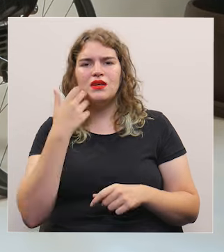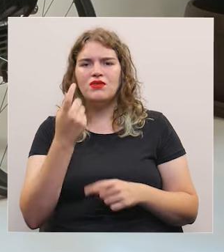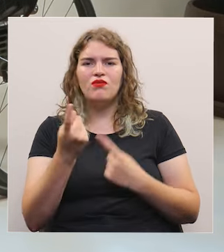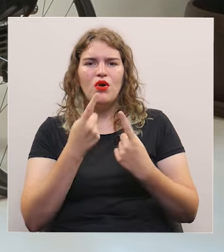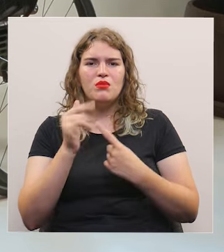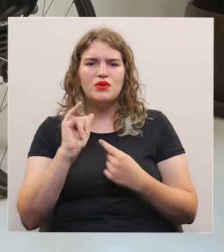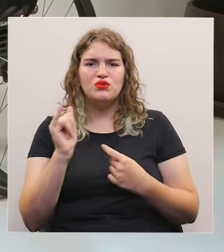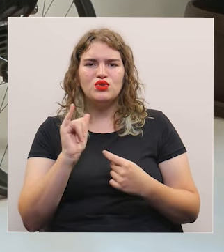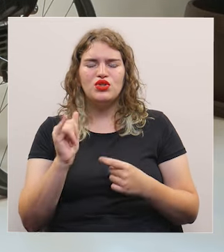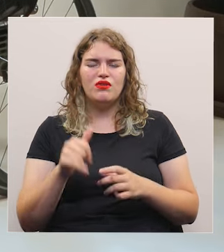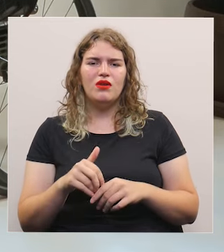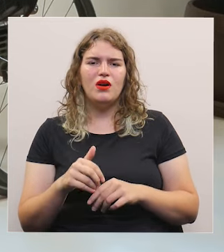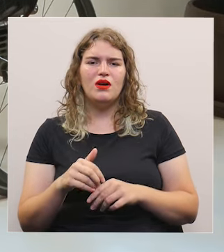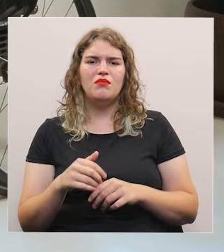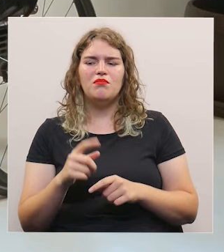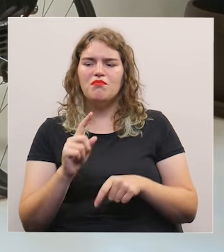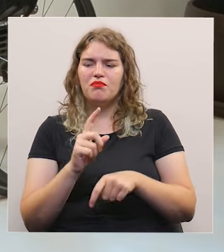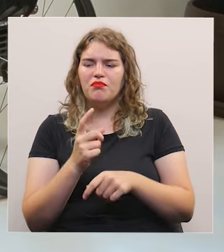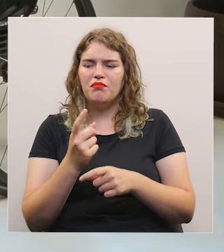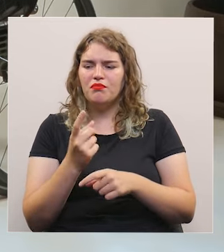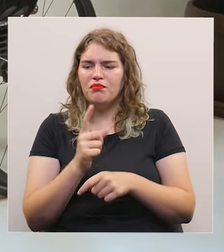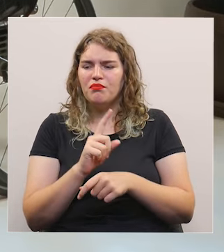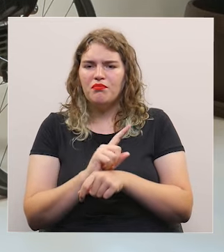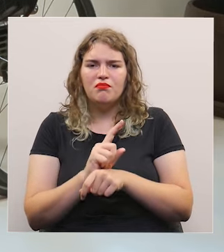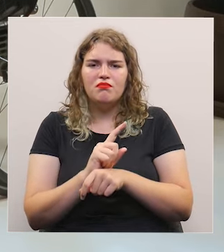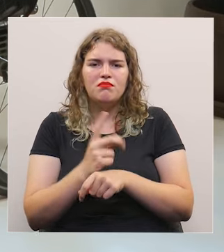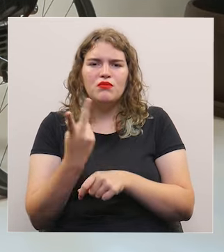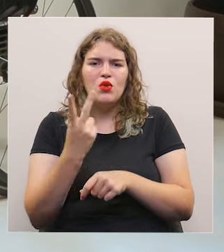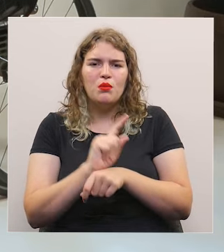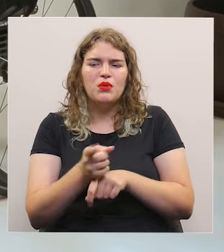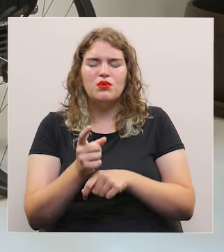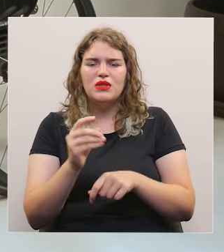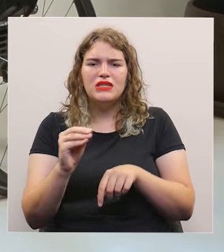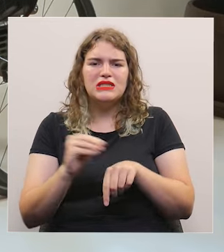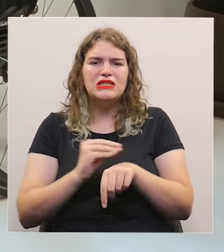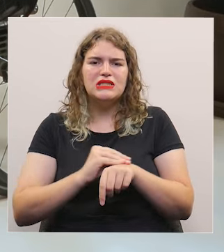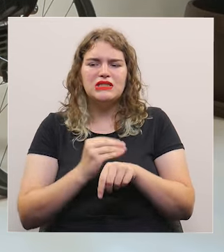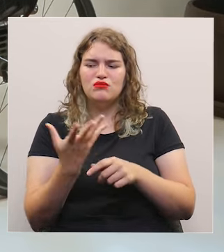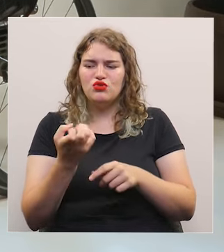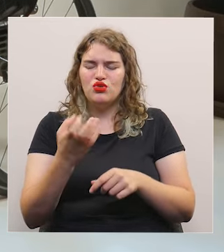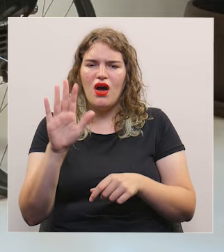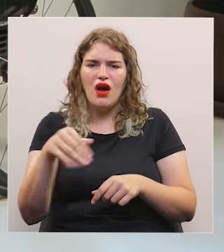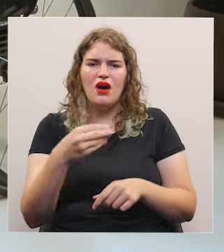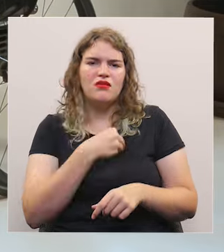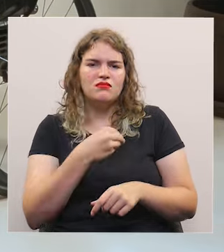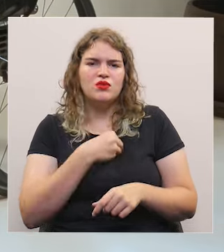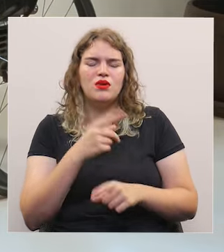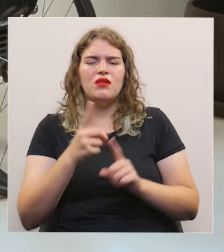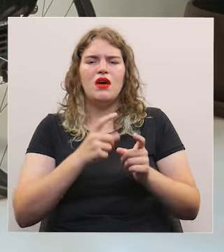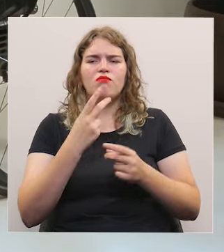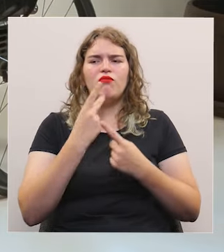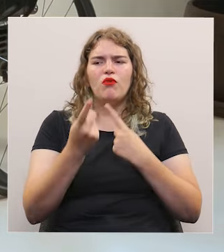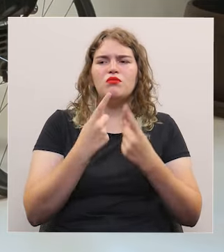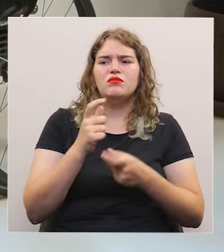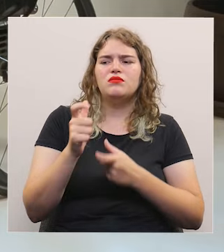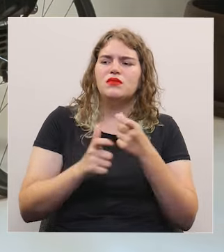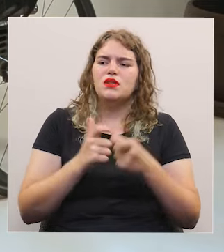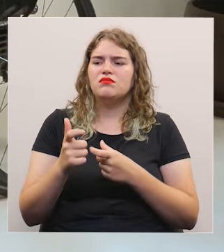când vorbești cu cineva, în primele 2 minute deja îți dai seama ce are în inimă. Dacă îți vorbește